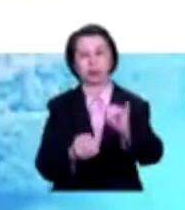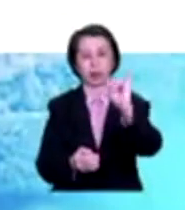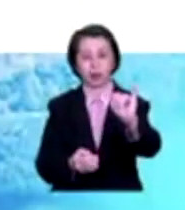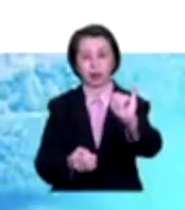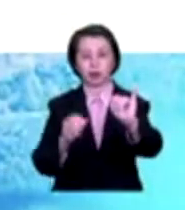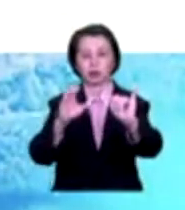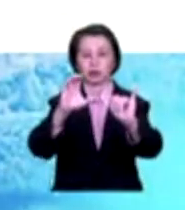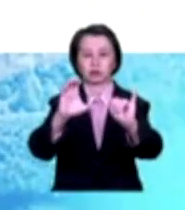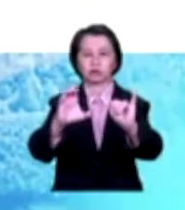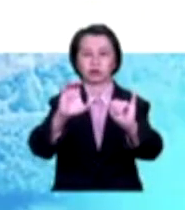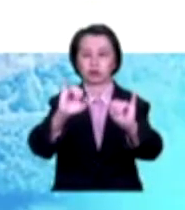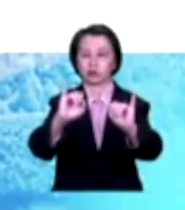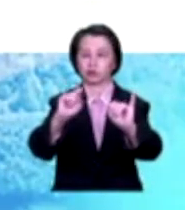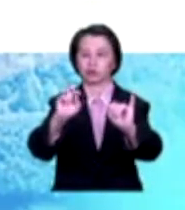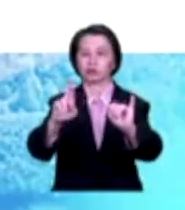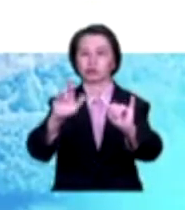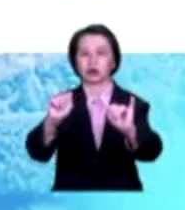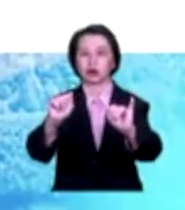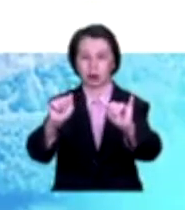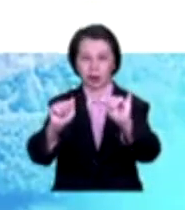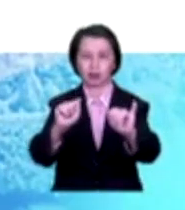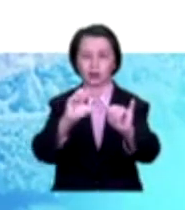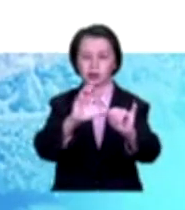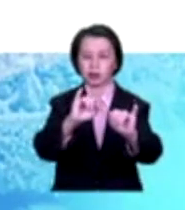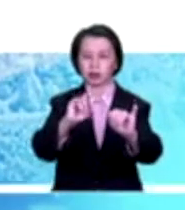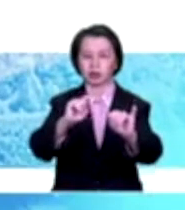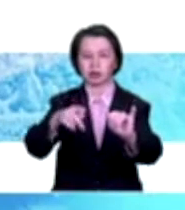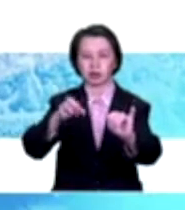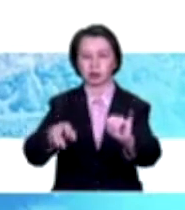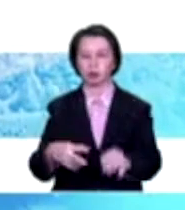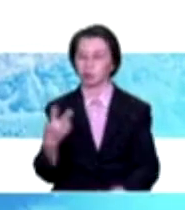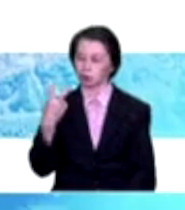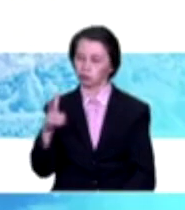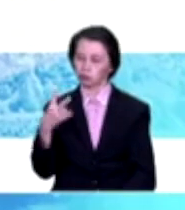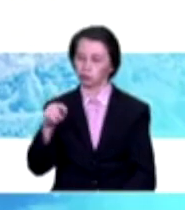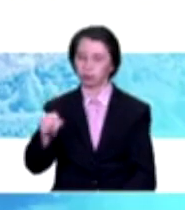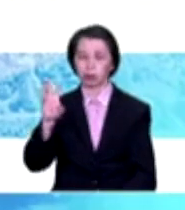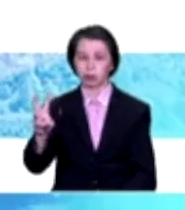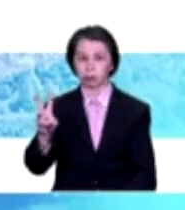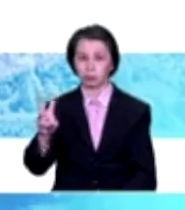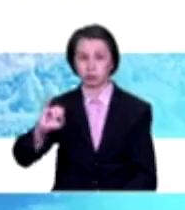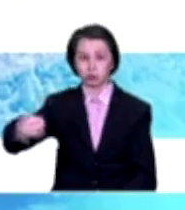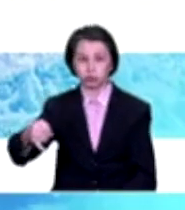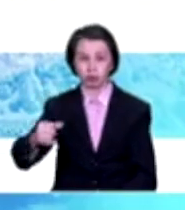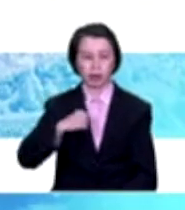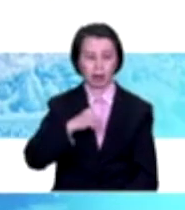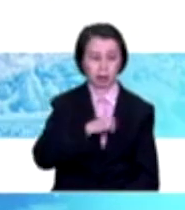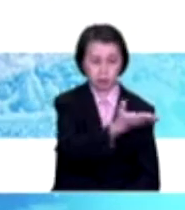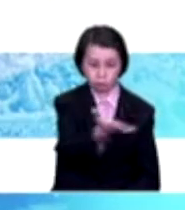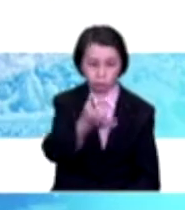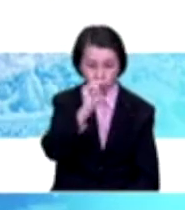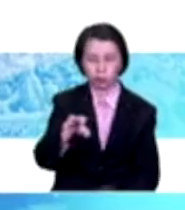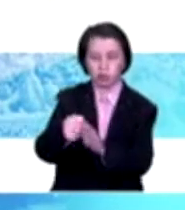iCitra. Menerusi iCitra, seramai 12.6 juta ahli KWSP boleh